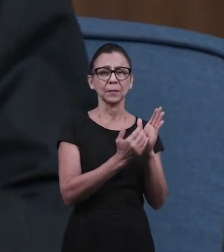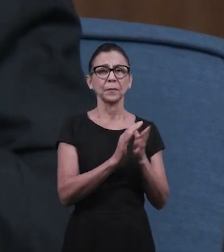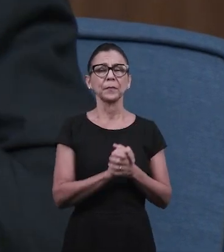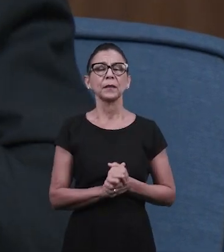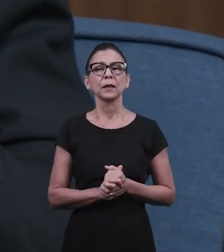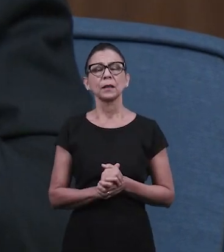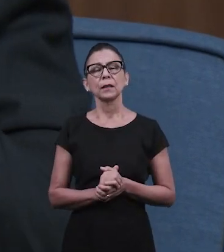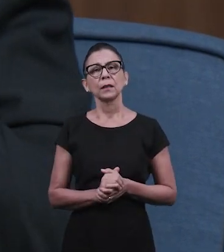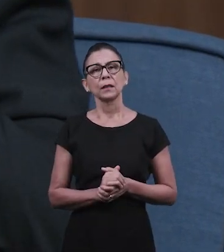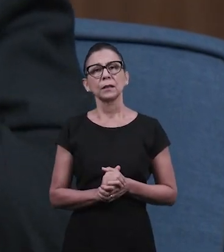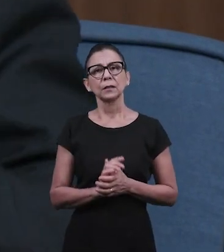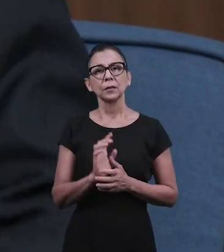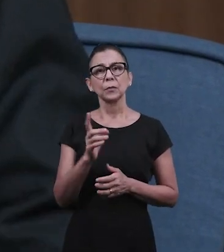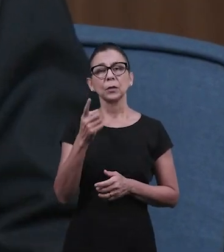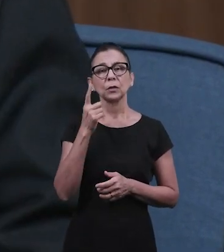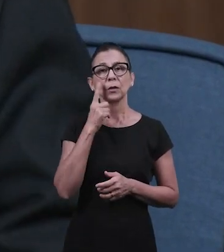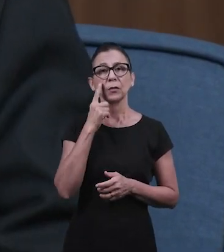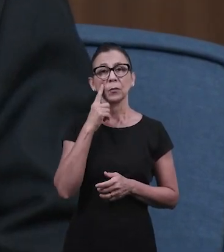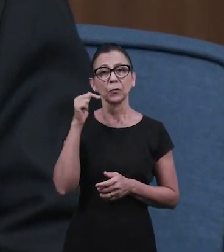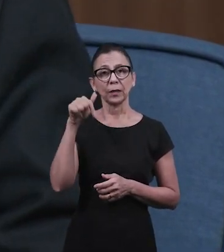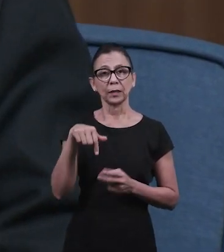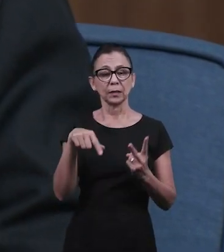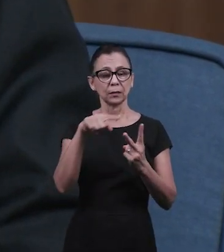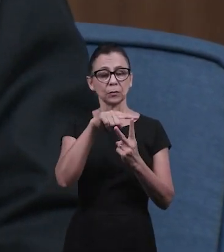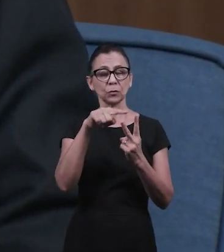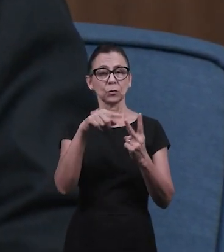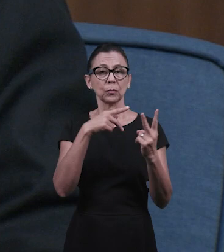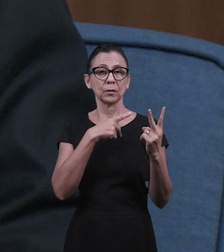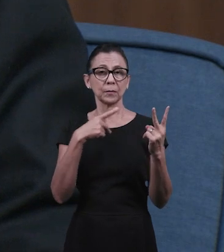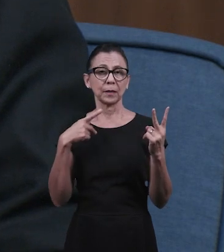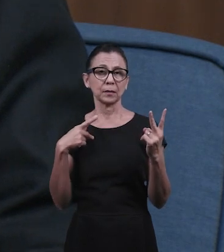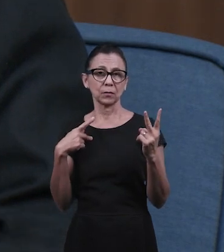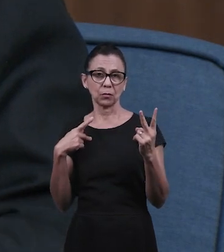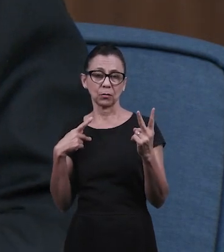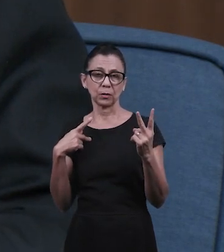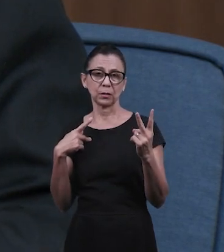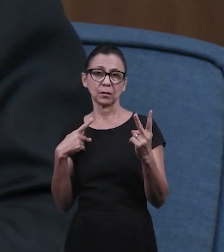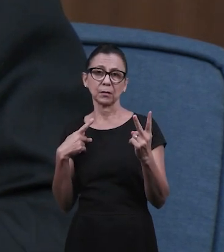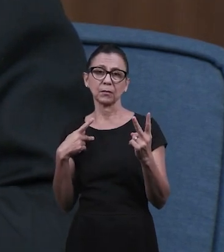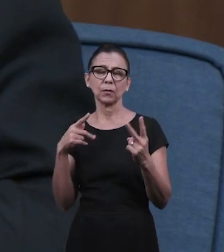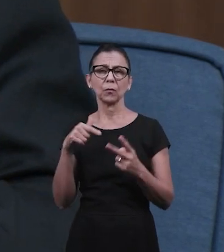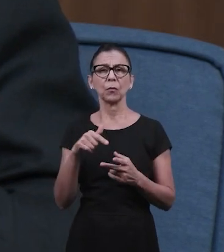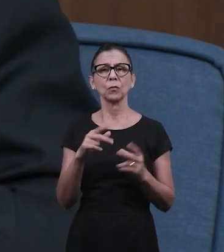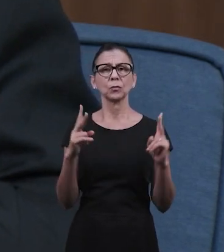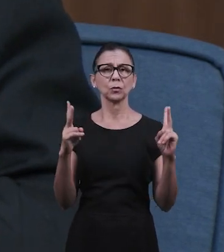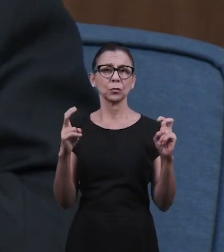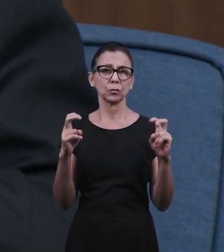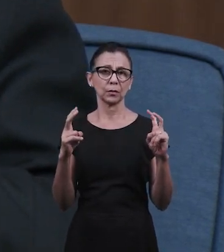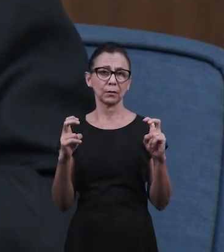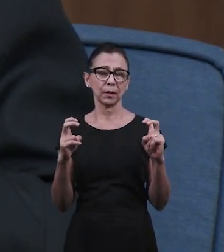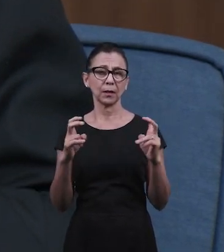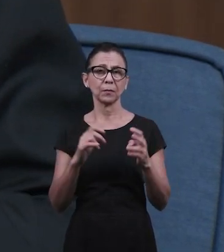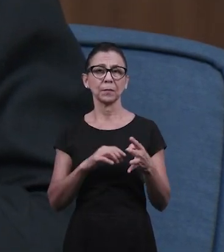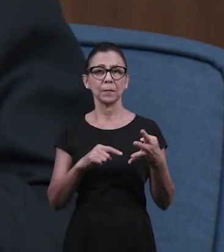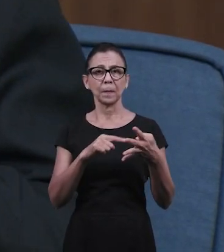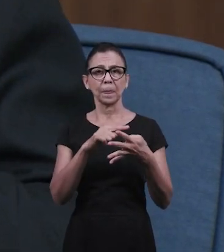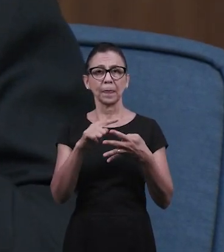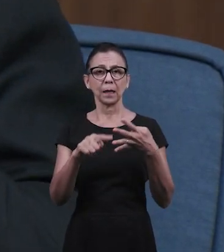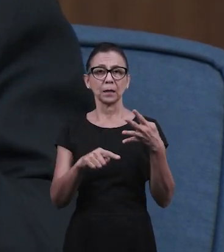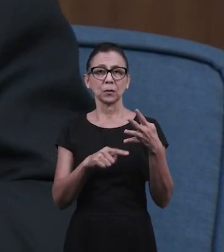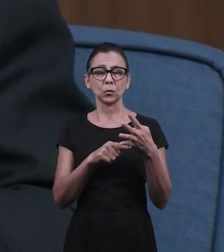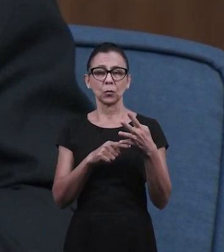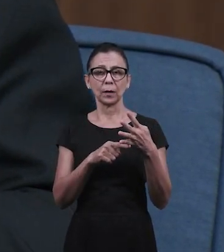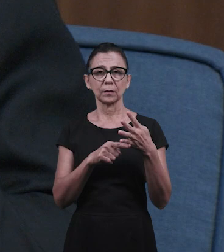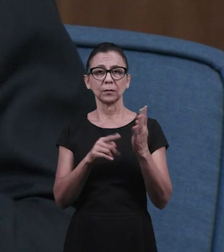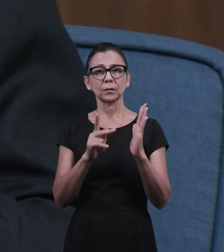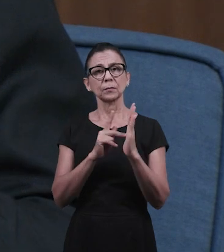ici. Nos études ou d'ici peu, nous allons recevoir les pasteurs Daniel Moreira et Sérgio Souza pour une conversation sur la thématique d'aujourd'hui,